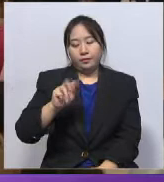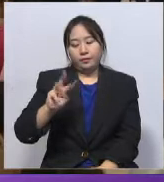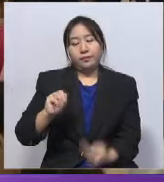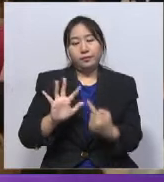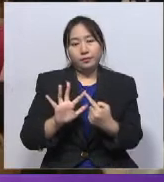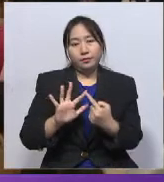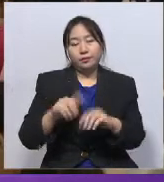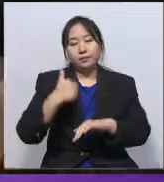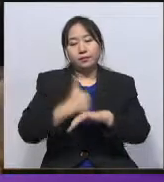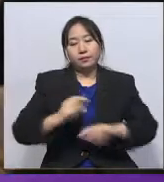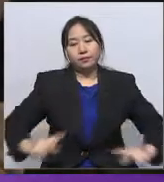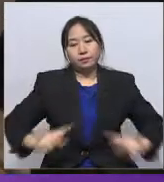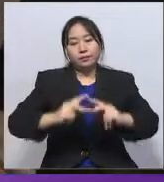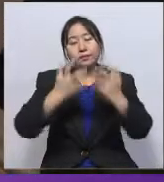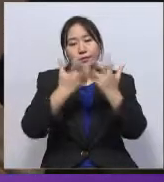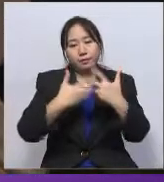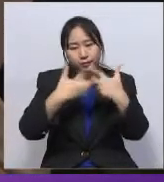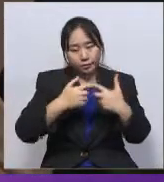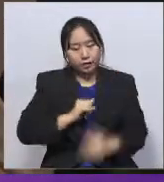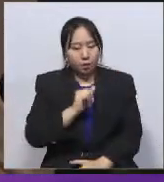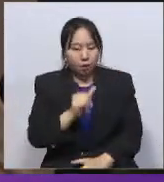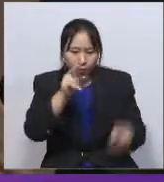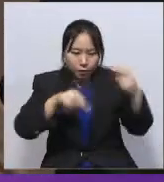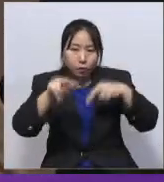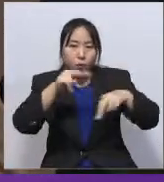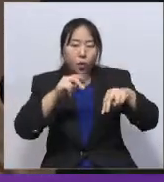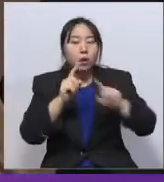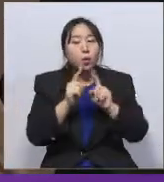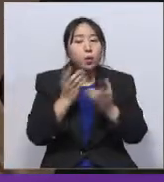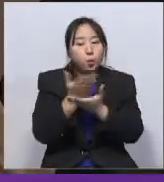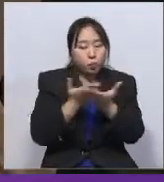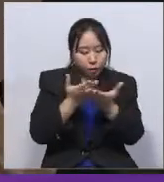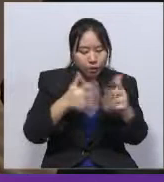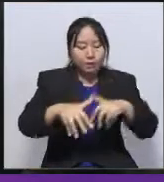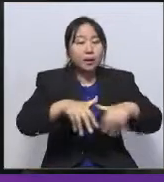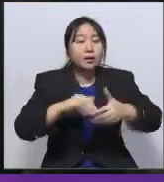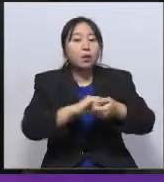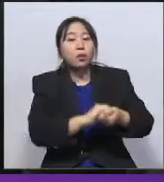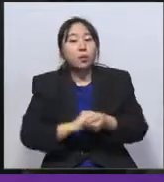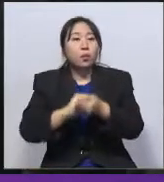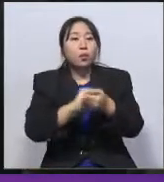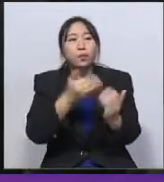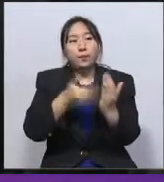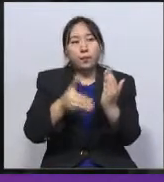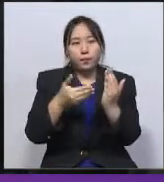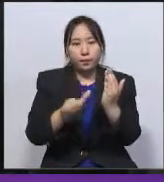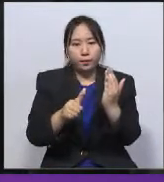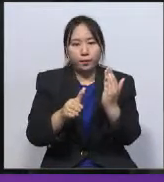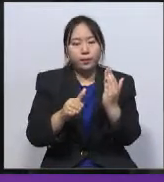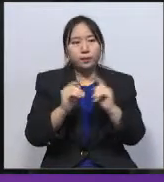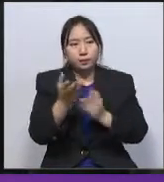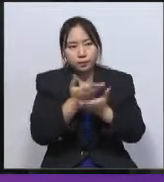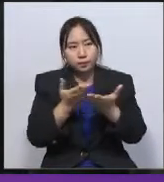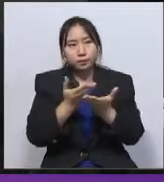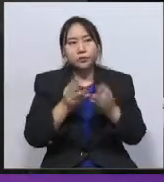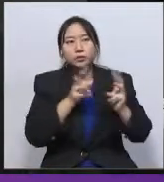นตรีว่าการกระทรวงอุตสาหกรรมนะคะได้ลงพื้นที่ตรวจราชการและหารือร่วมภาคประชาชนในพื้นที่ภาคตะวันออกเพื่อหารือ